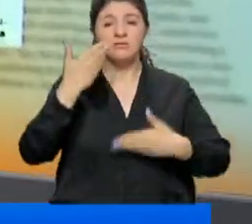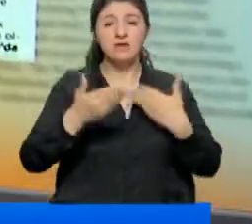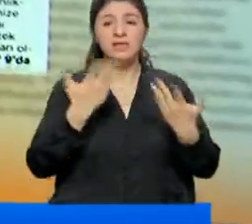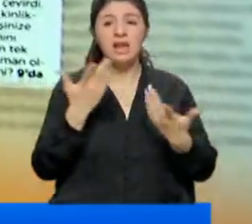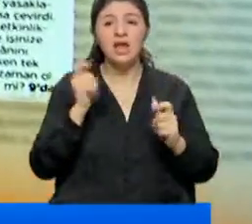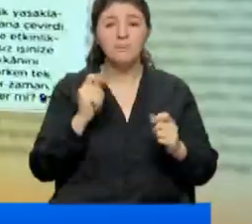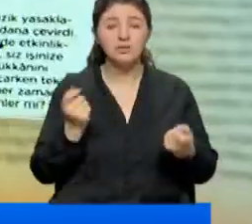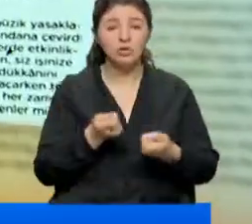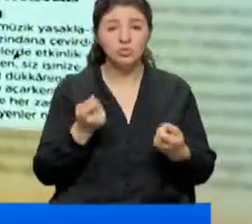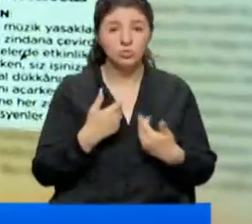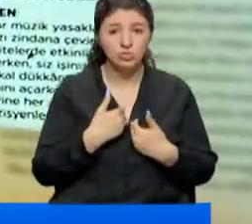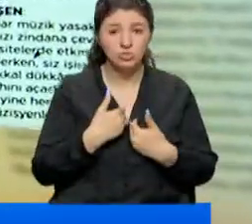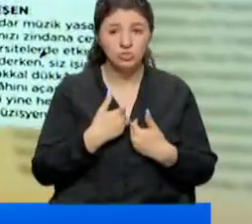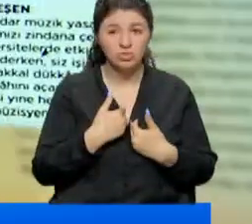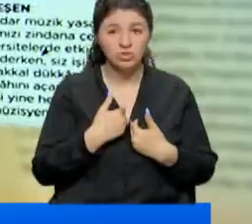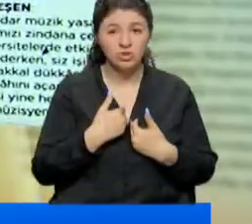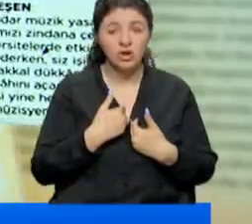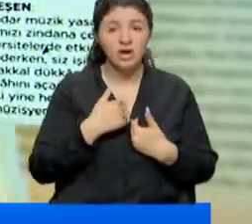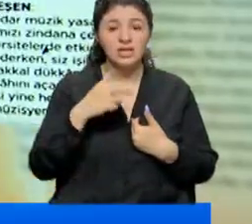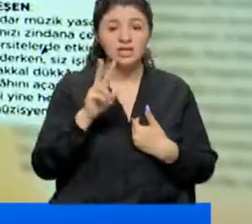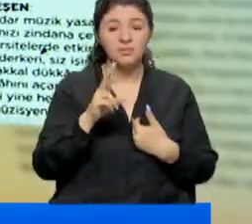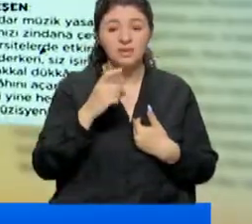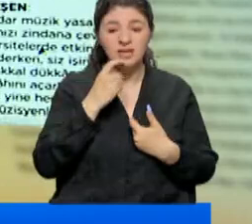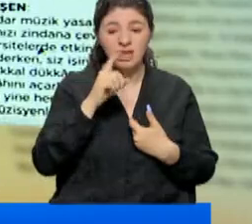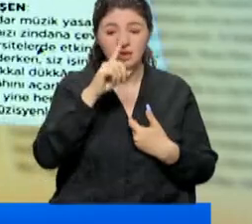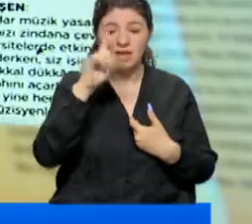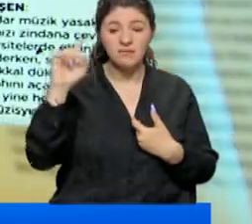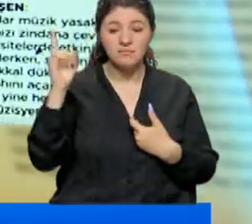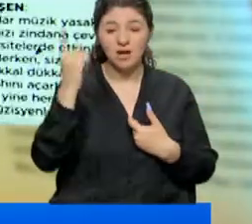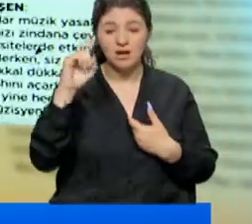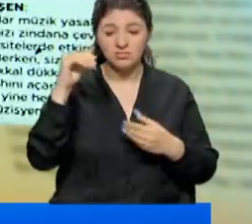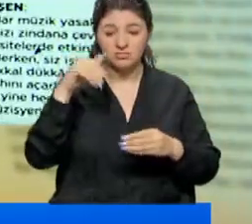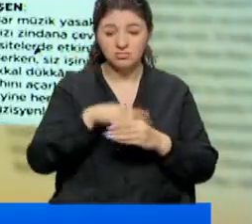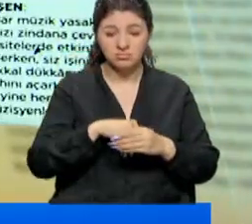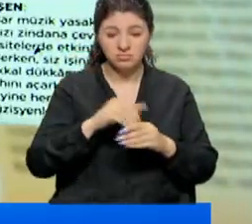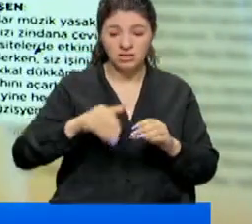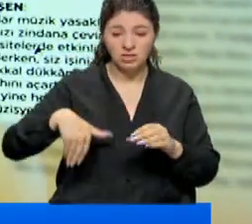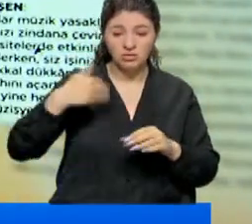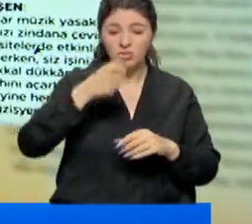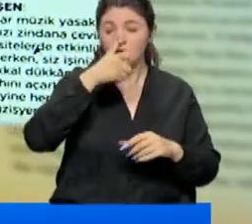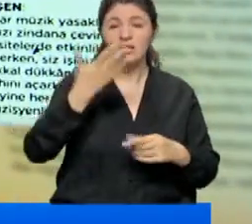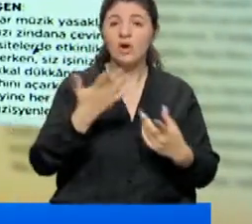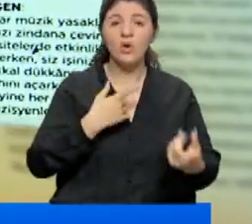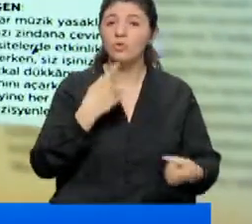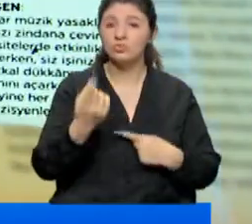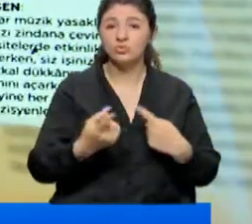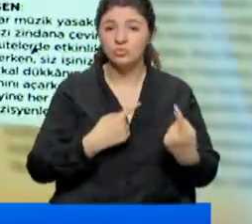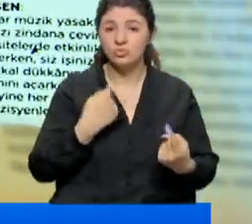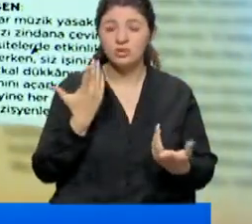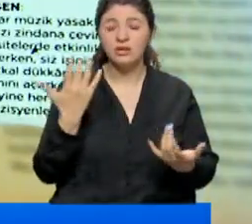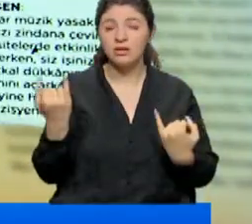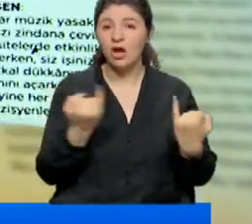neleri yapmaya çalışıyorduk 20 yıllık tek Parti iktidarı sonunda Türkiye'de neler konuşuluyor